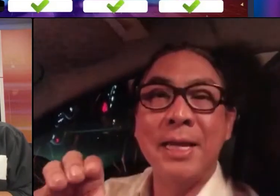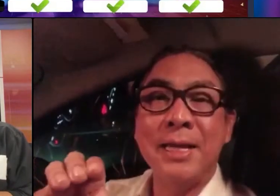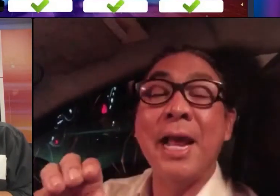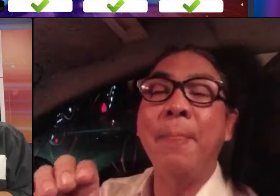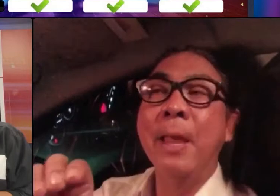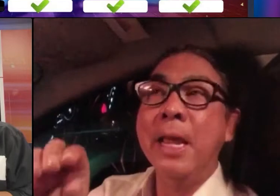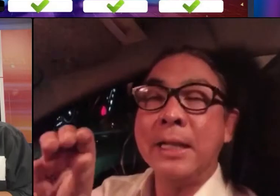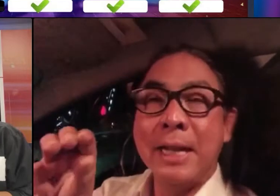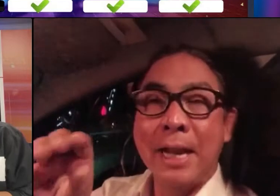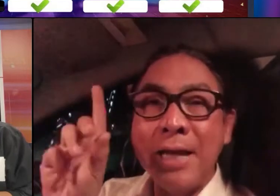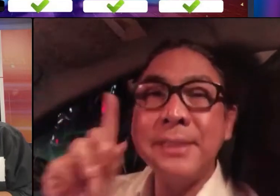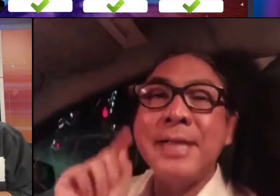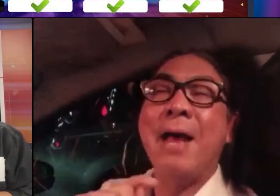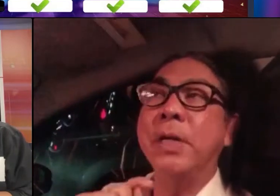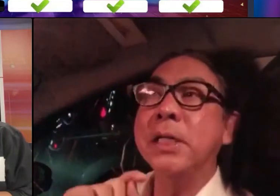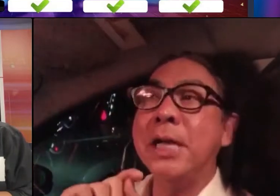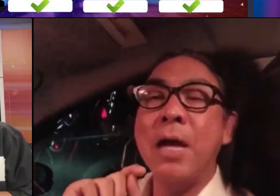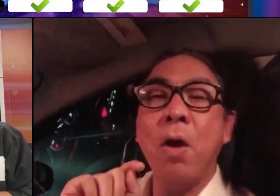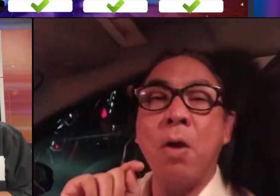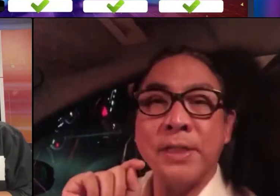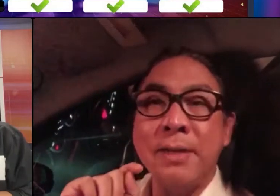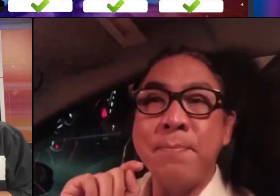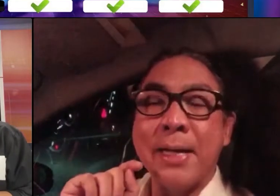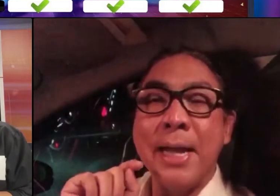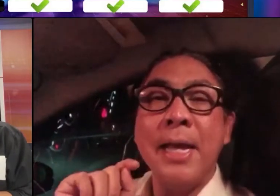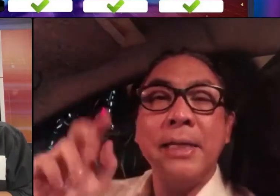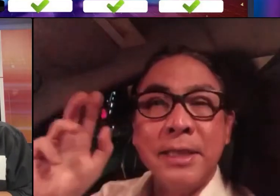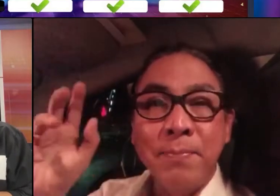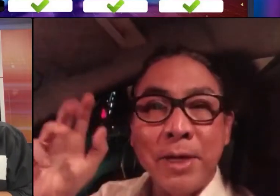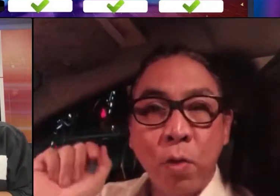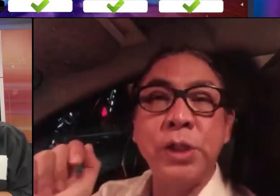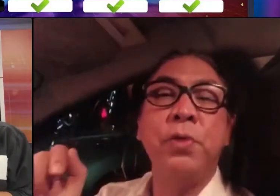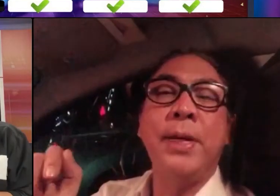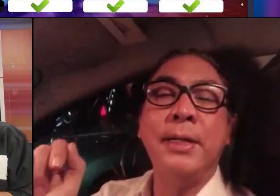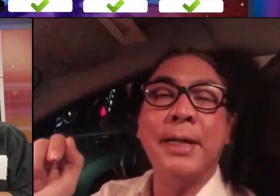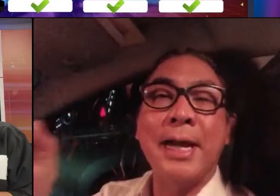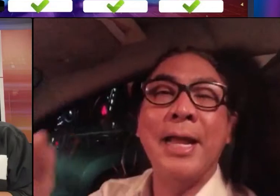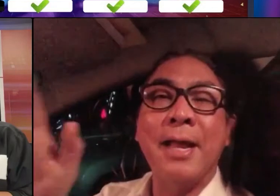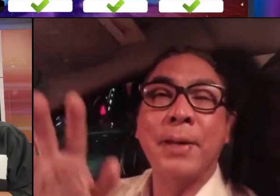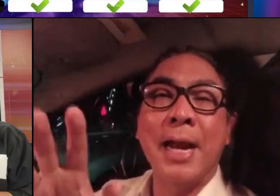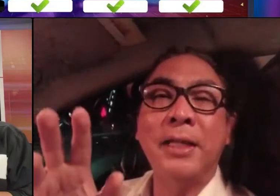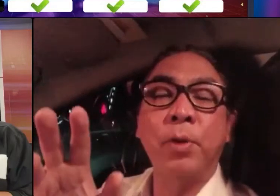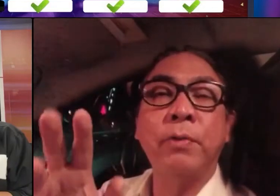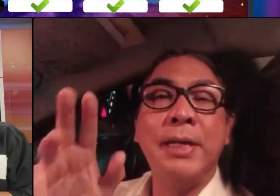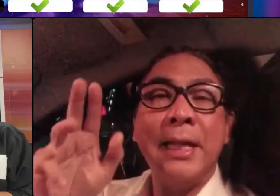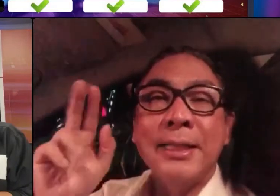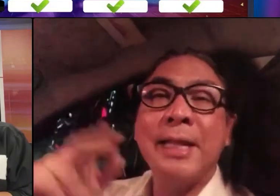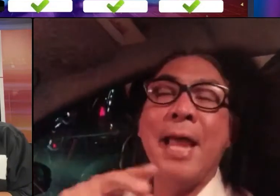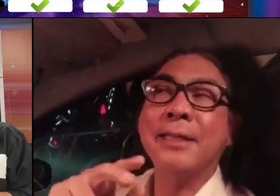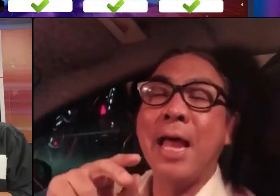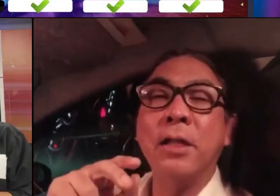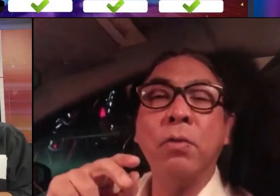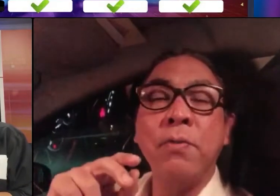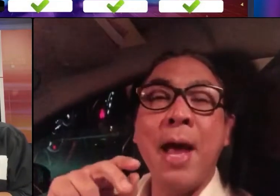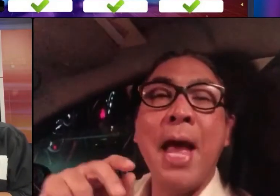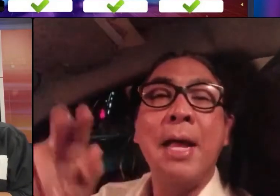ับ ค่ะ และร่างที่3ก็คือร่างของประชาธิปัตย์เนี่ยซึ่งเป็นคู่ชีวิตคล้ายๆกับคณะรัฐมนตรีแต่แตก